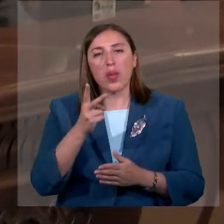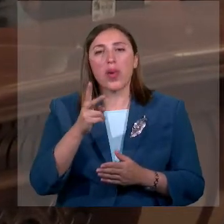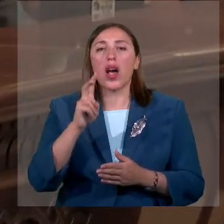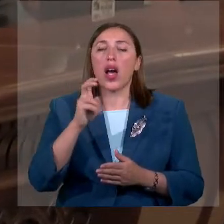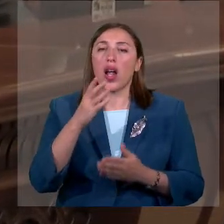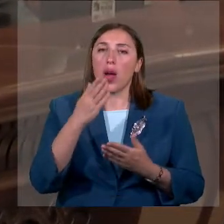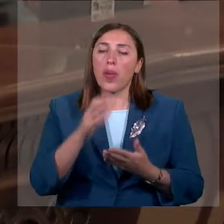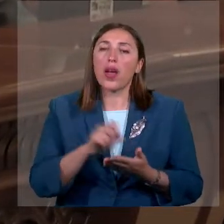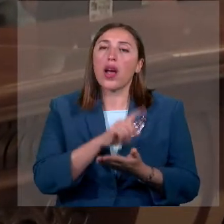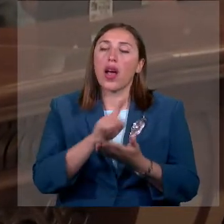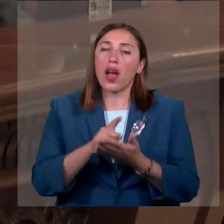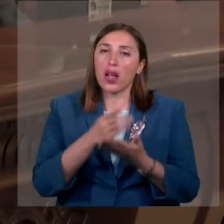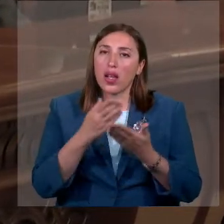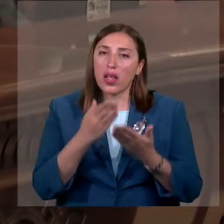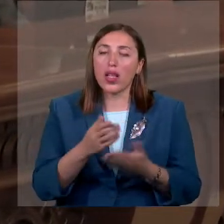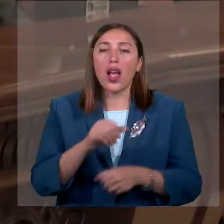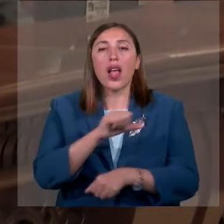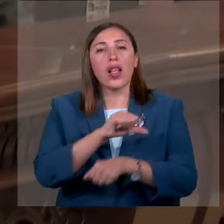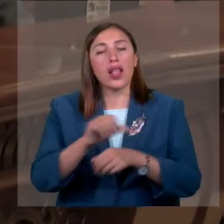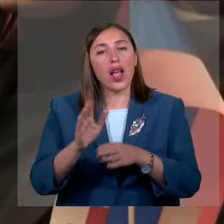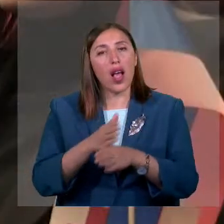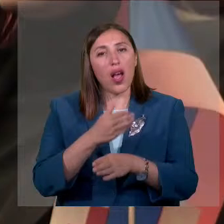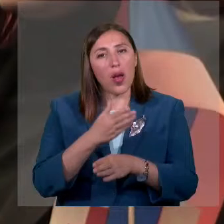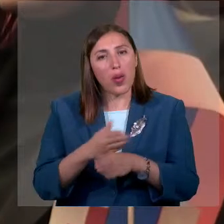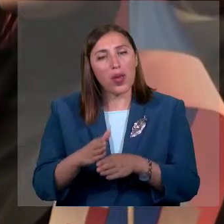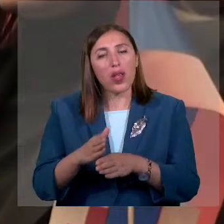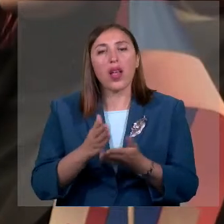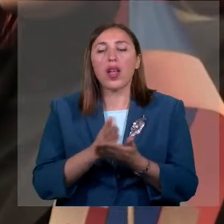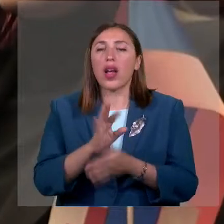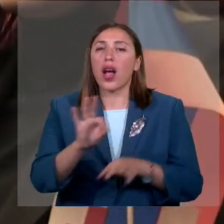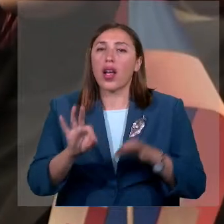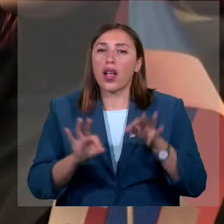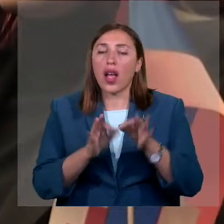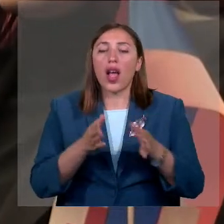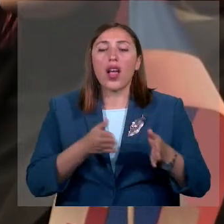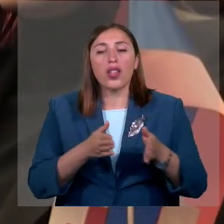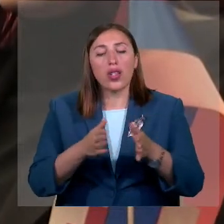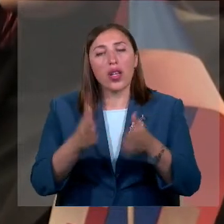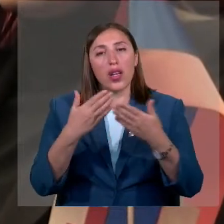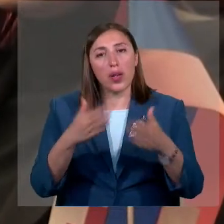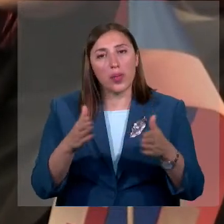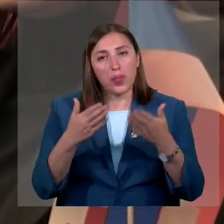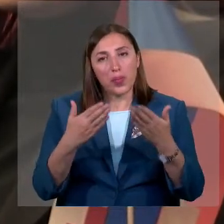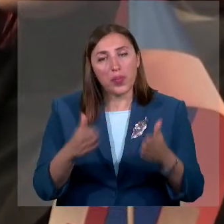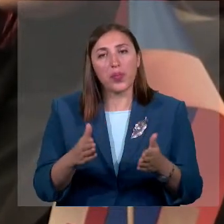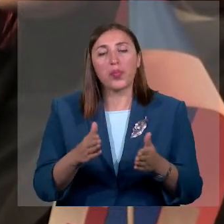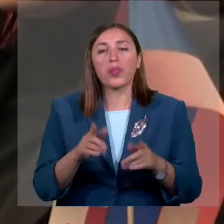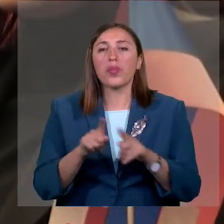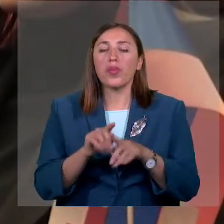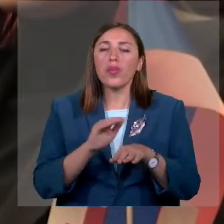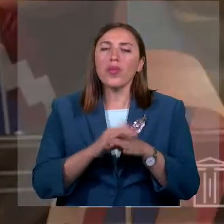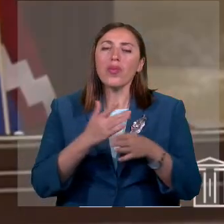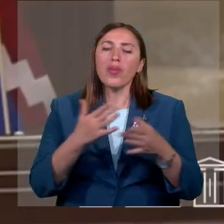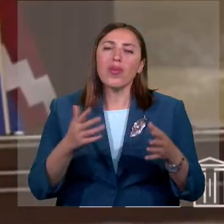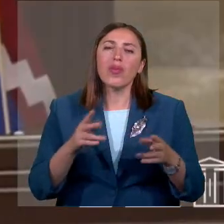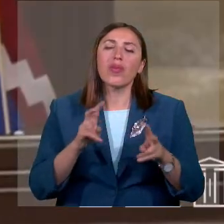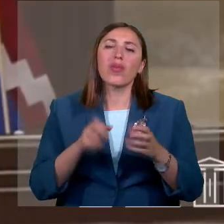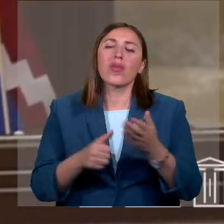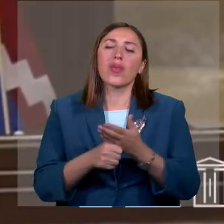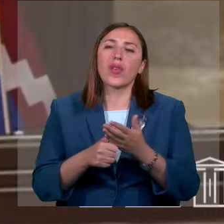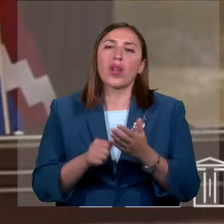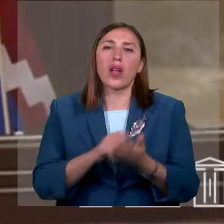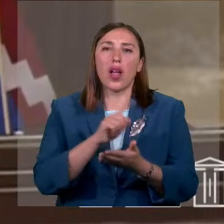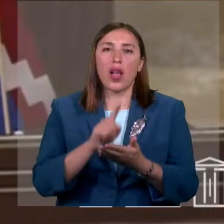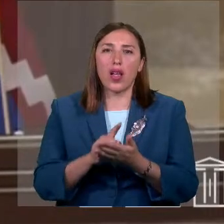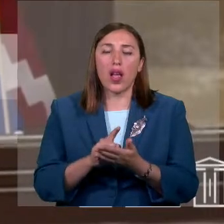Լեռնային Ղարաբաղի հիմնախնդիր, սահմանների դելիմիտացիա և դեմարկացիա, ճանապարհների ապաշրջափակում և հումանիտար հարցեր։ Կա մի